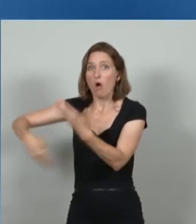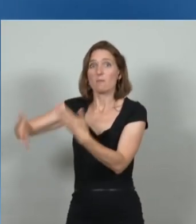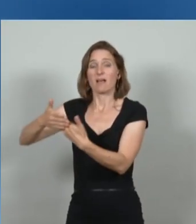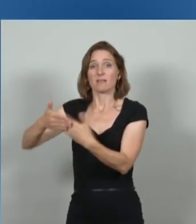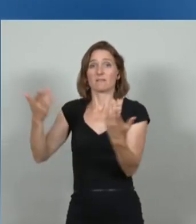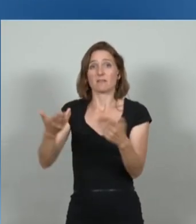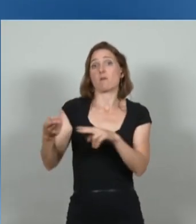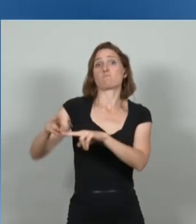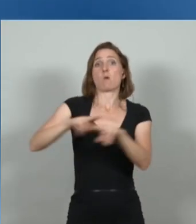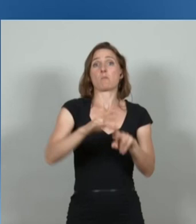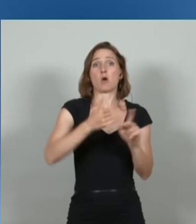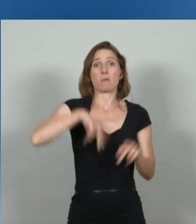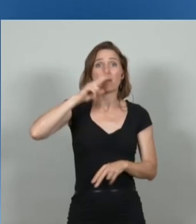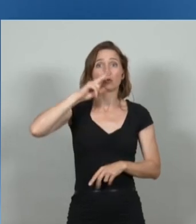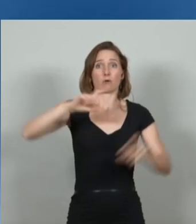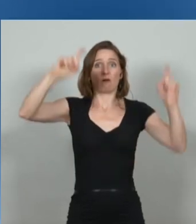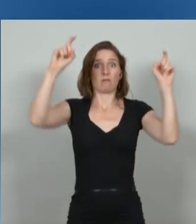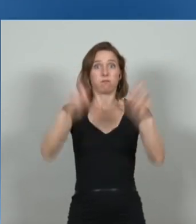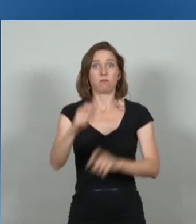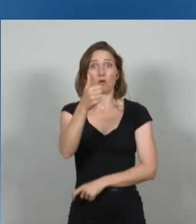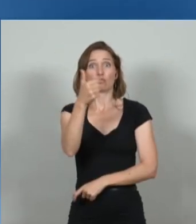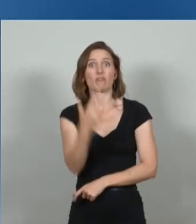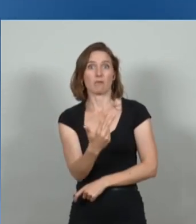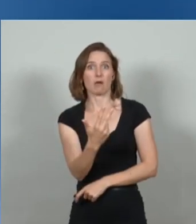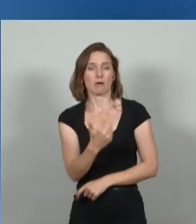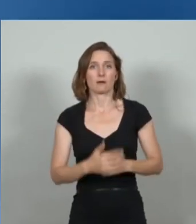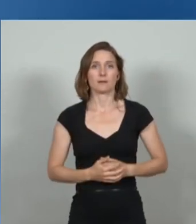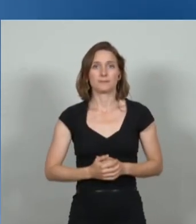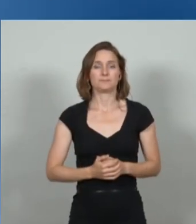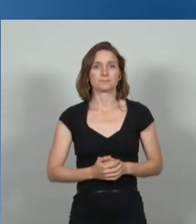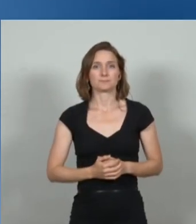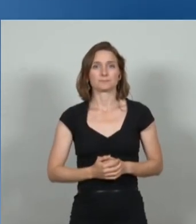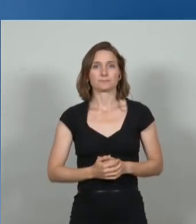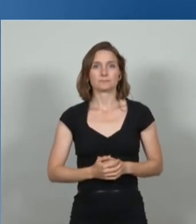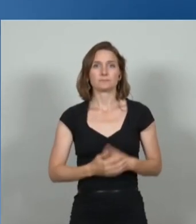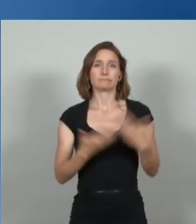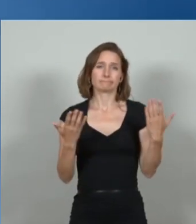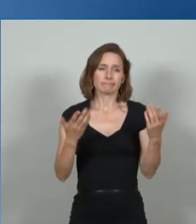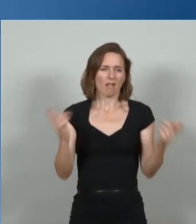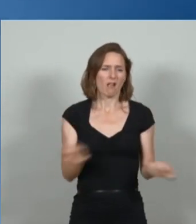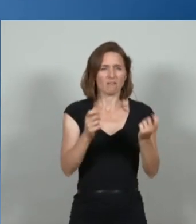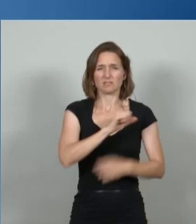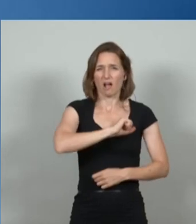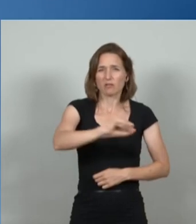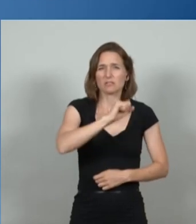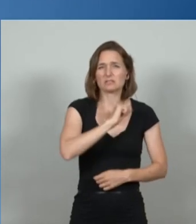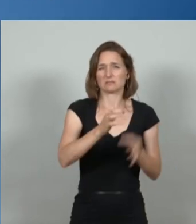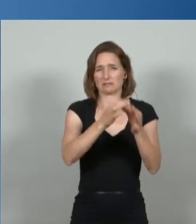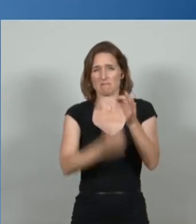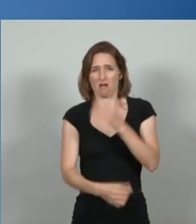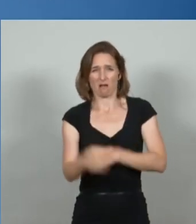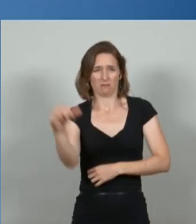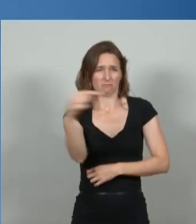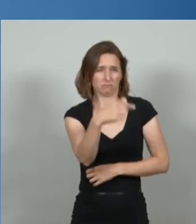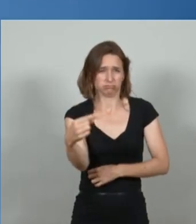mortalité des deux tiers deux tiers les effets néfastes de l'élevage intensif et industriel sur le